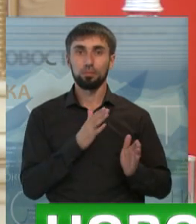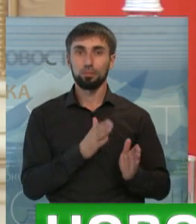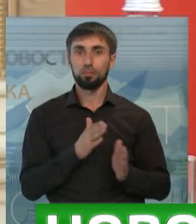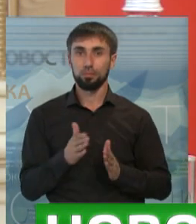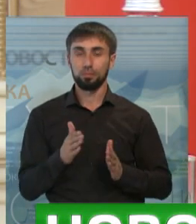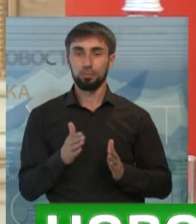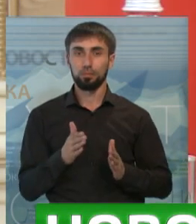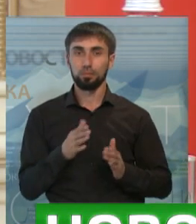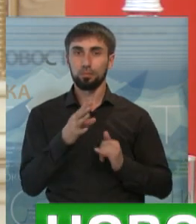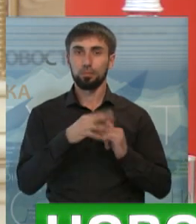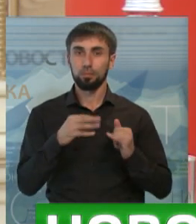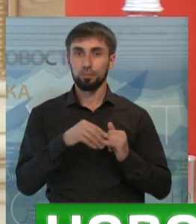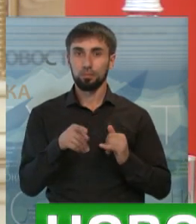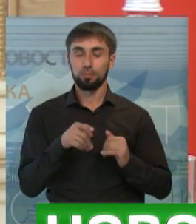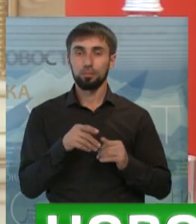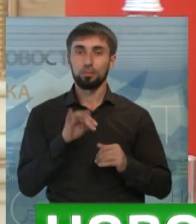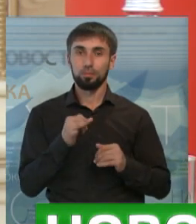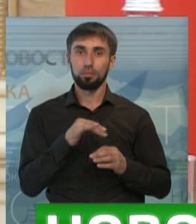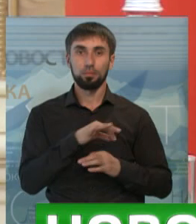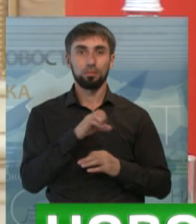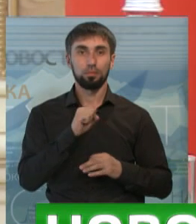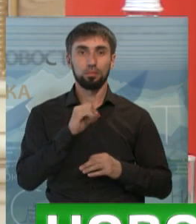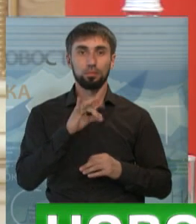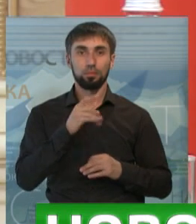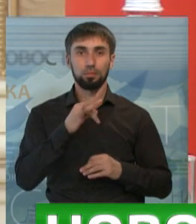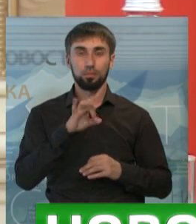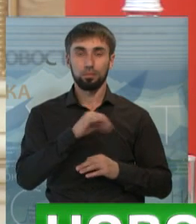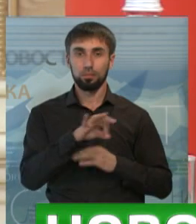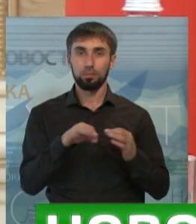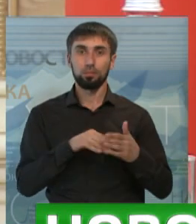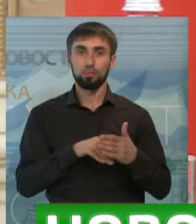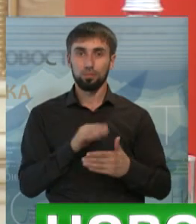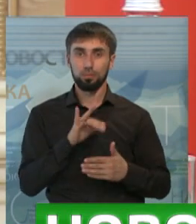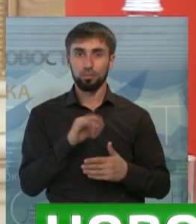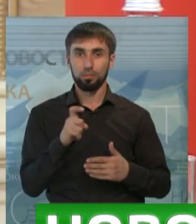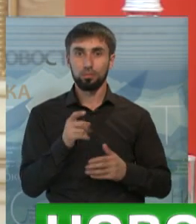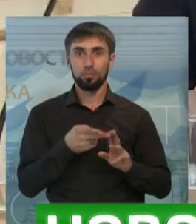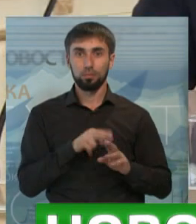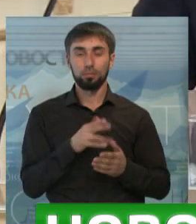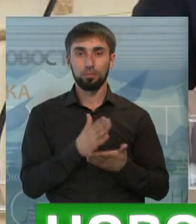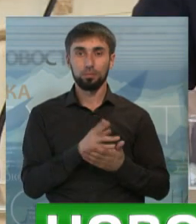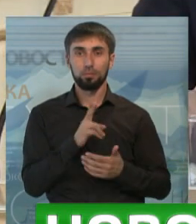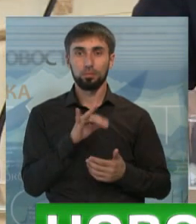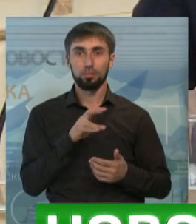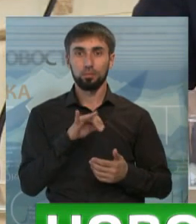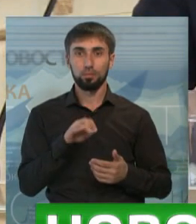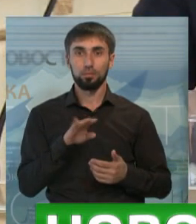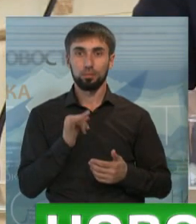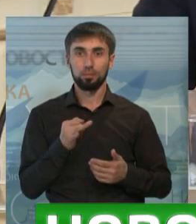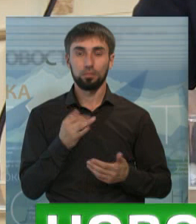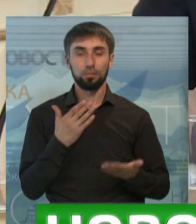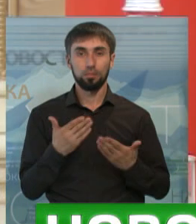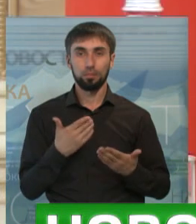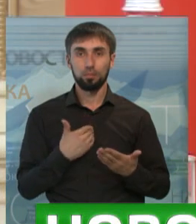земли мы можем архитектурно улучшить их для этого есть комитет да если мы вот